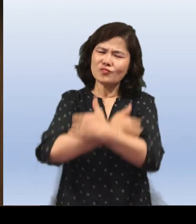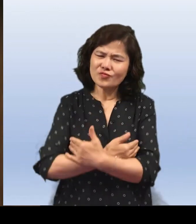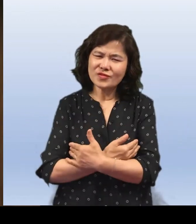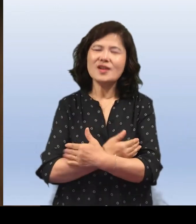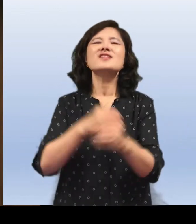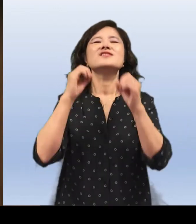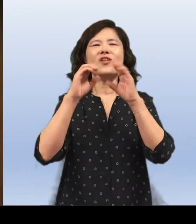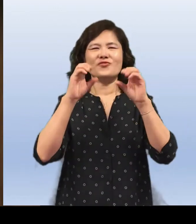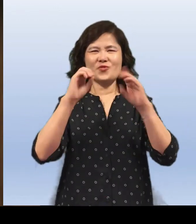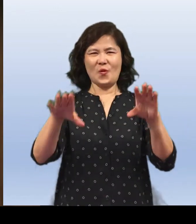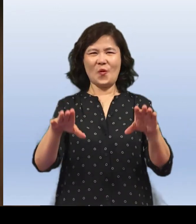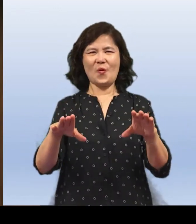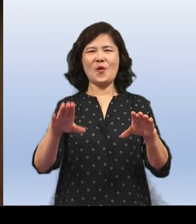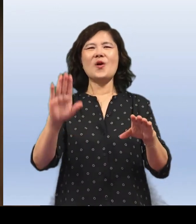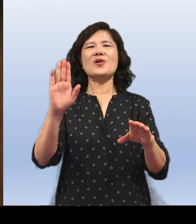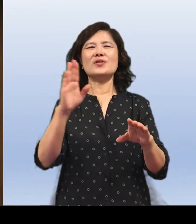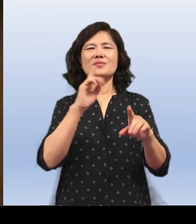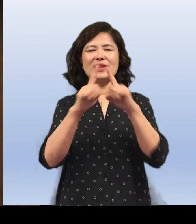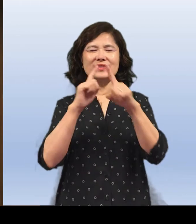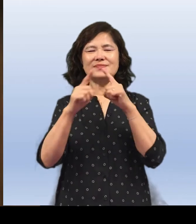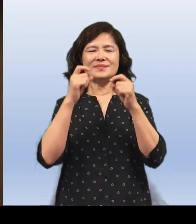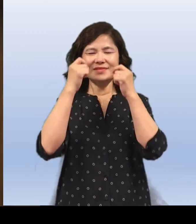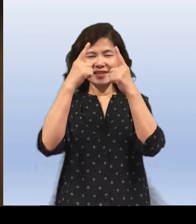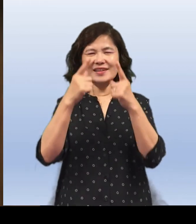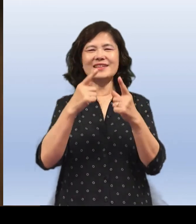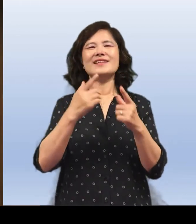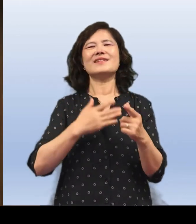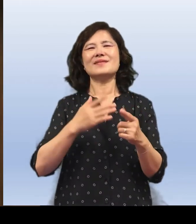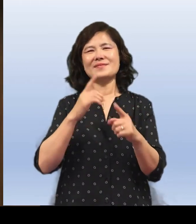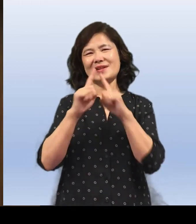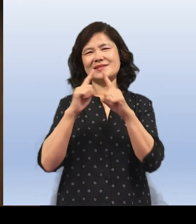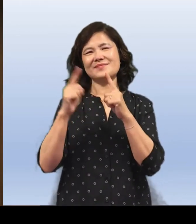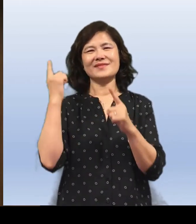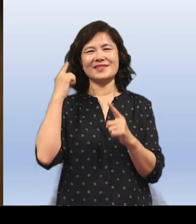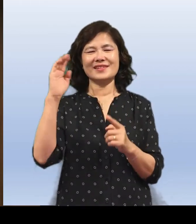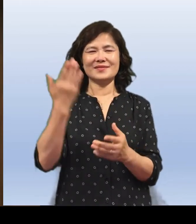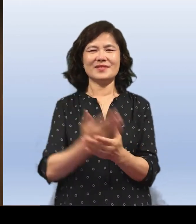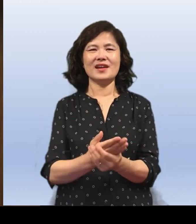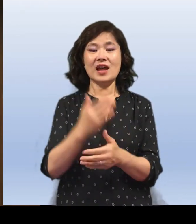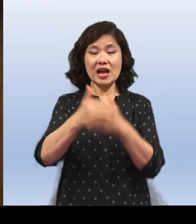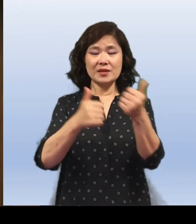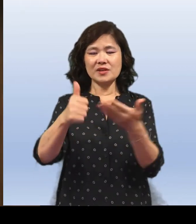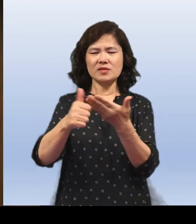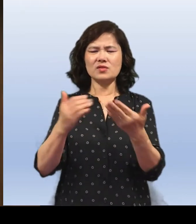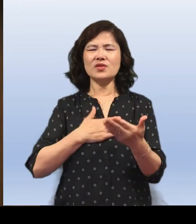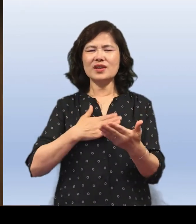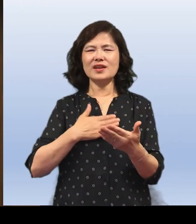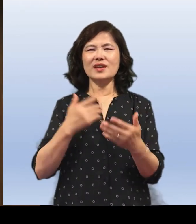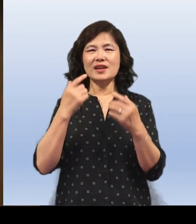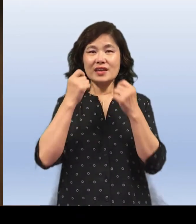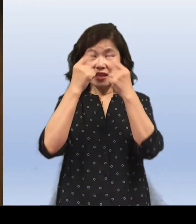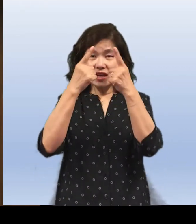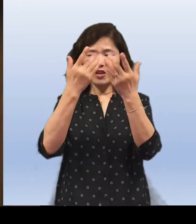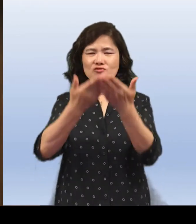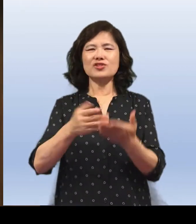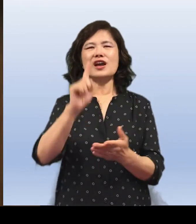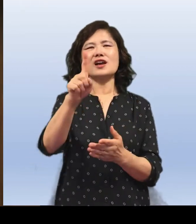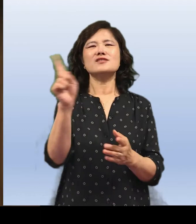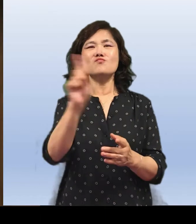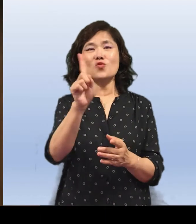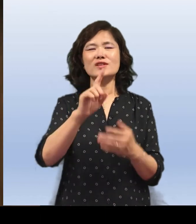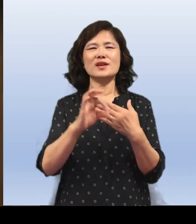것이 바로 선교라는 것을 깨닫게 된 것이죠. 그러면서 하나님께서 저에게 깨닫게 해주신 한 가지가 또